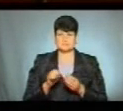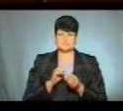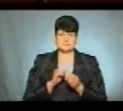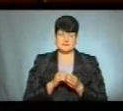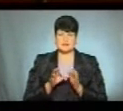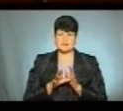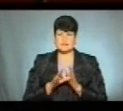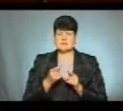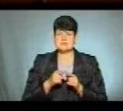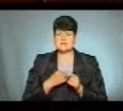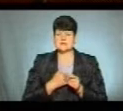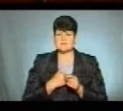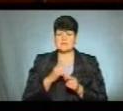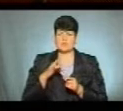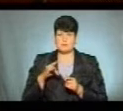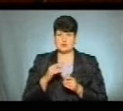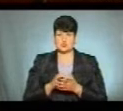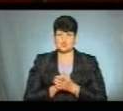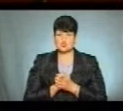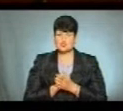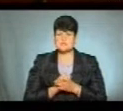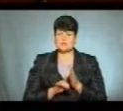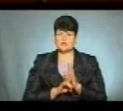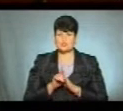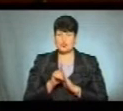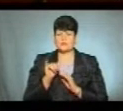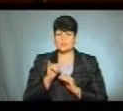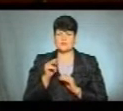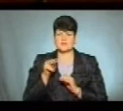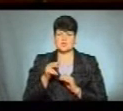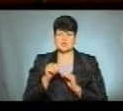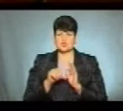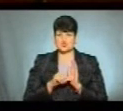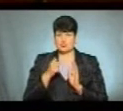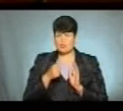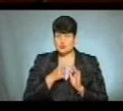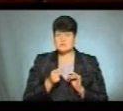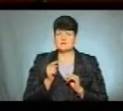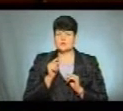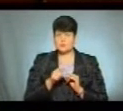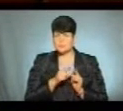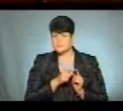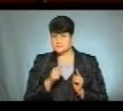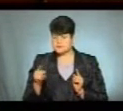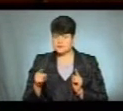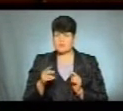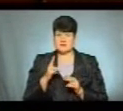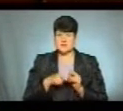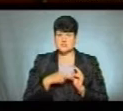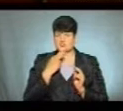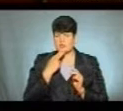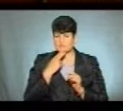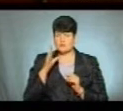– це ініціатива Європейського Союзу, започаткована у 2006 році. Відтоді щороку наприкінці червня по